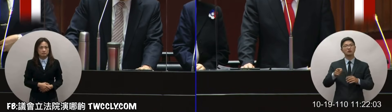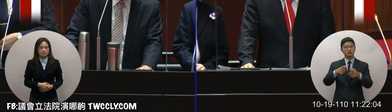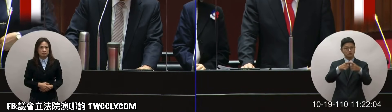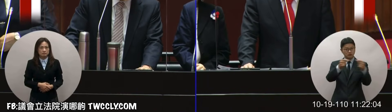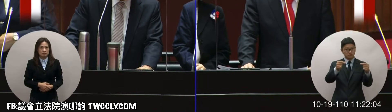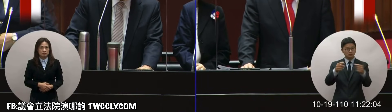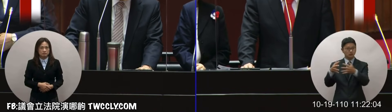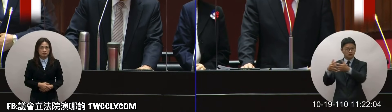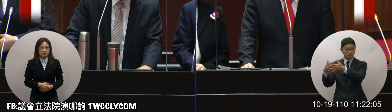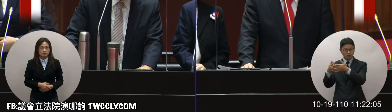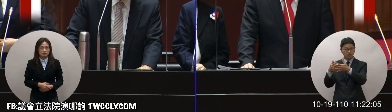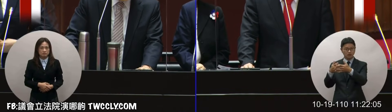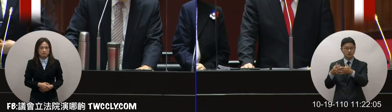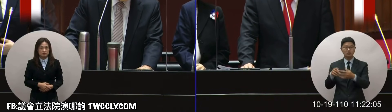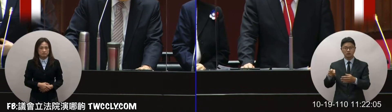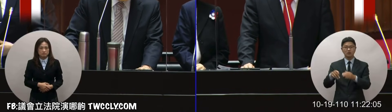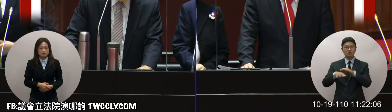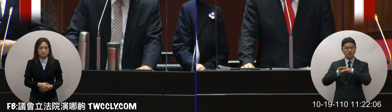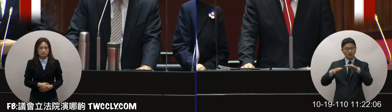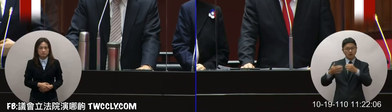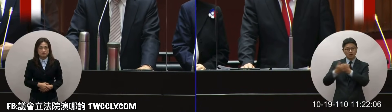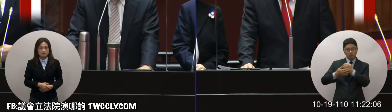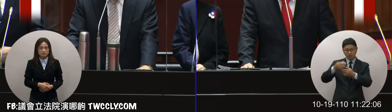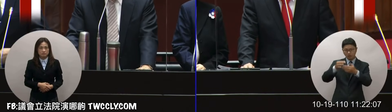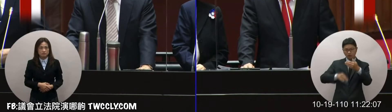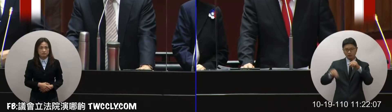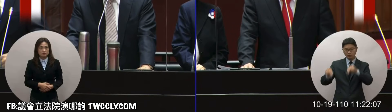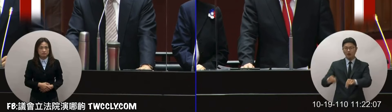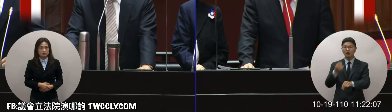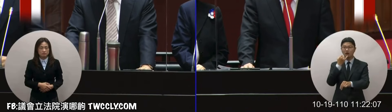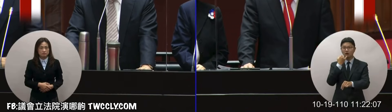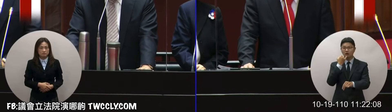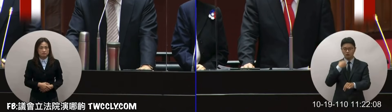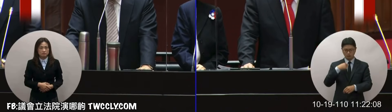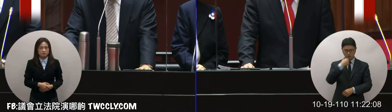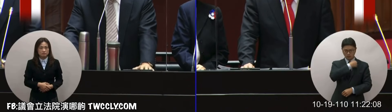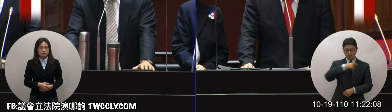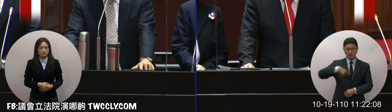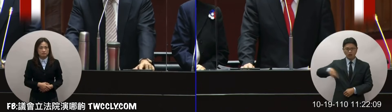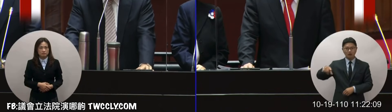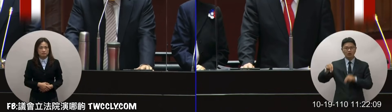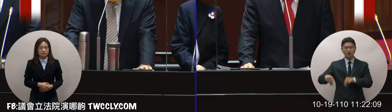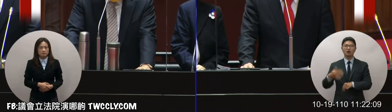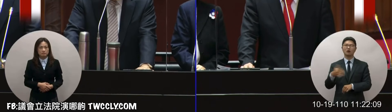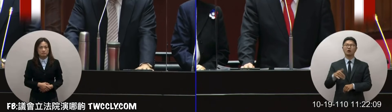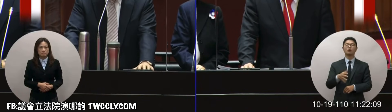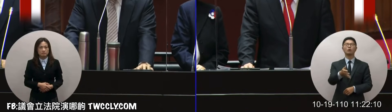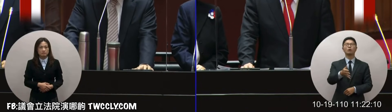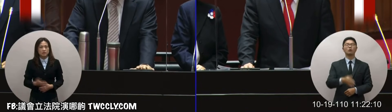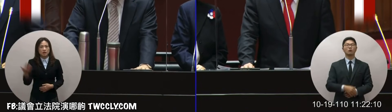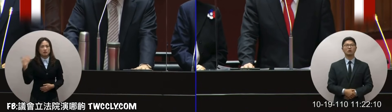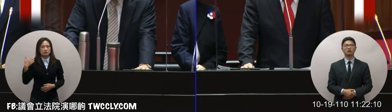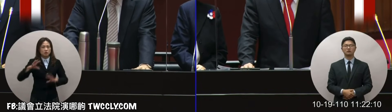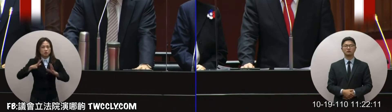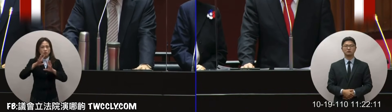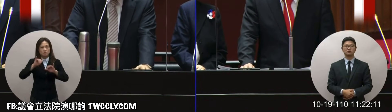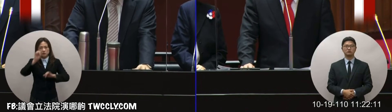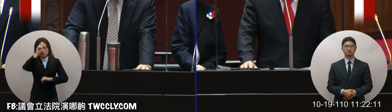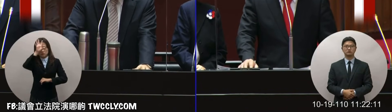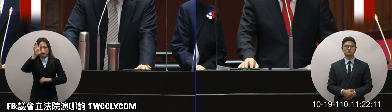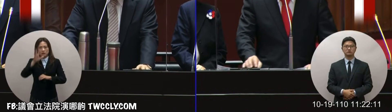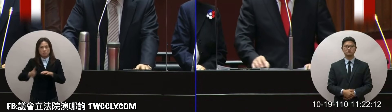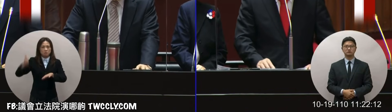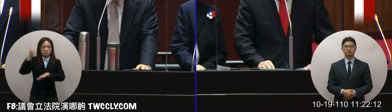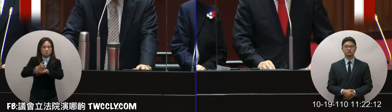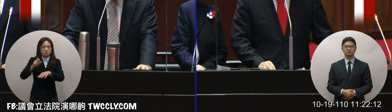美国可以签美日安保条约，为什么台湾跟美国不能签？ 因为当年在国民党执政的时候中